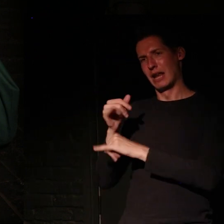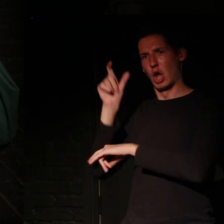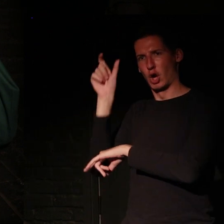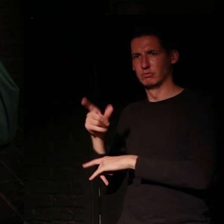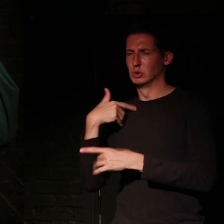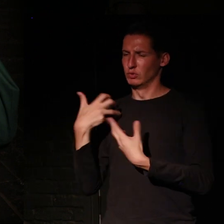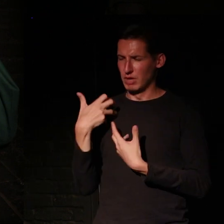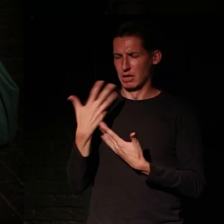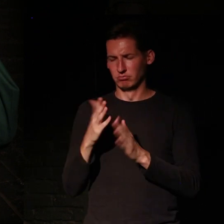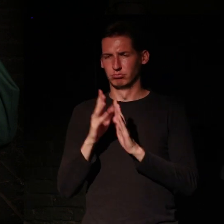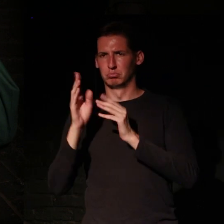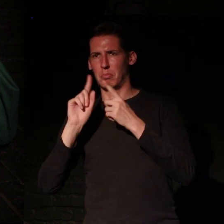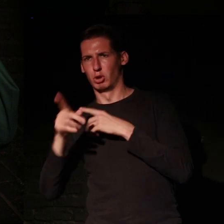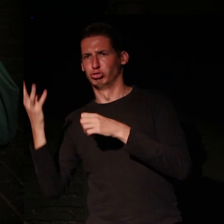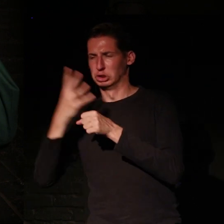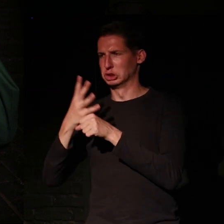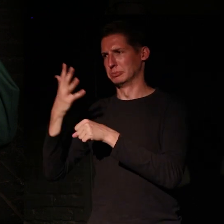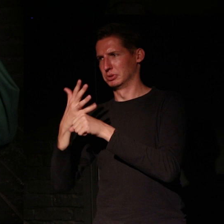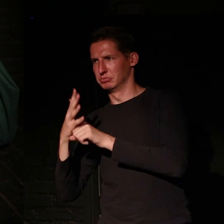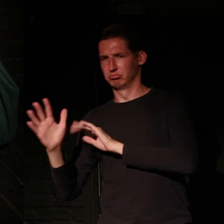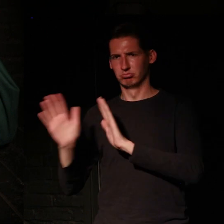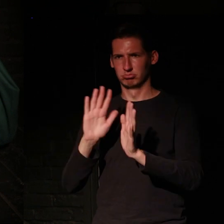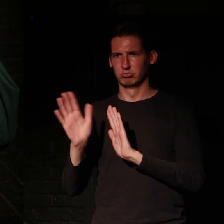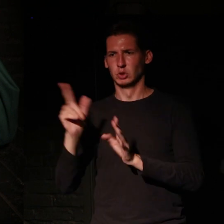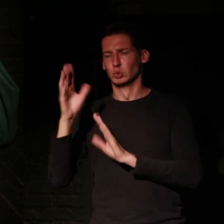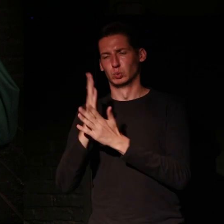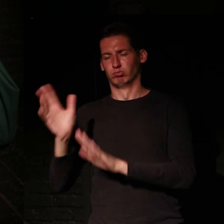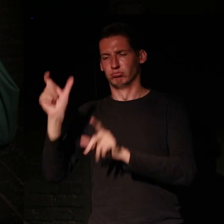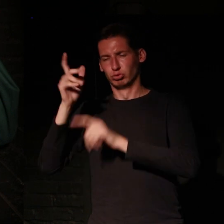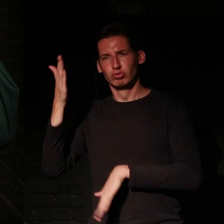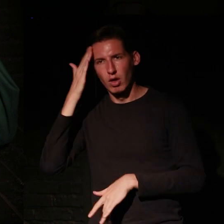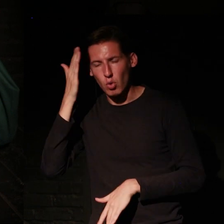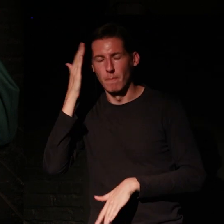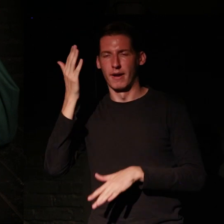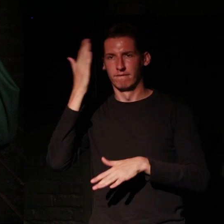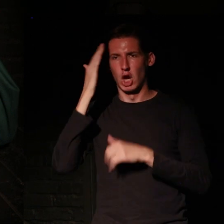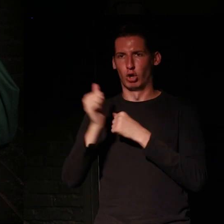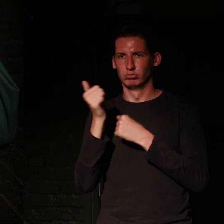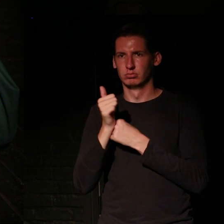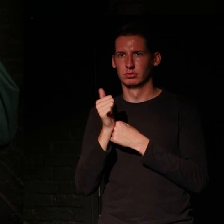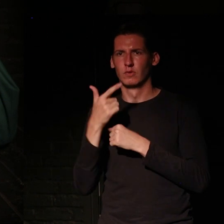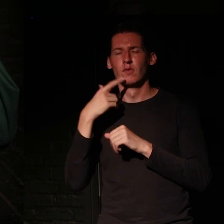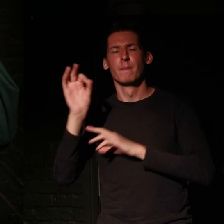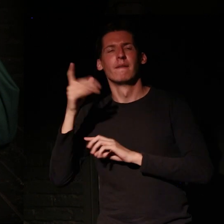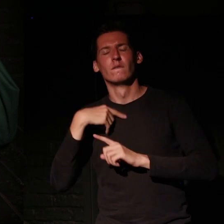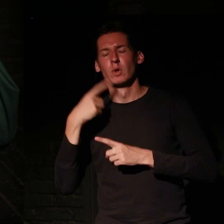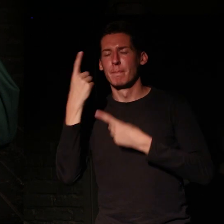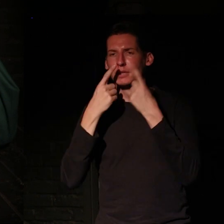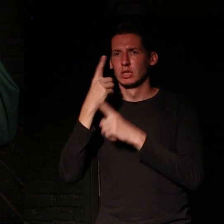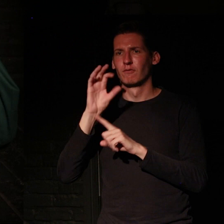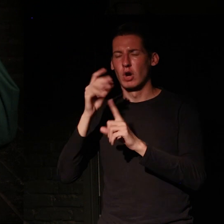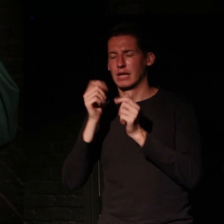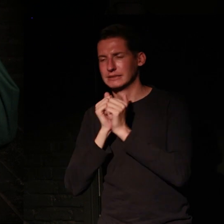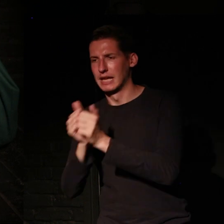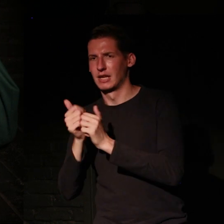wieku dojrzałym. Myślę, że jest osobą świadomą. Gdzieś tam ma przemyślane różne przepracowane tematy egzystencjalne.